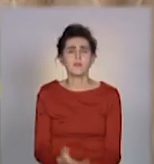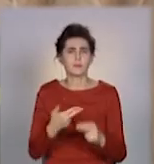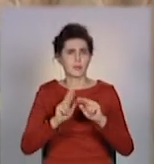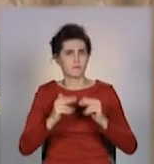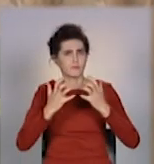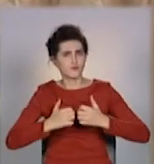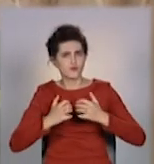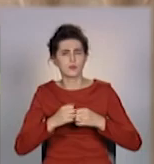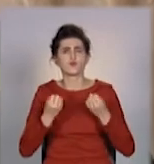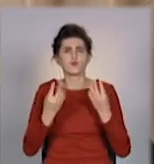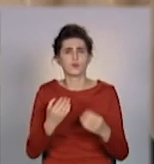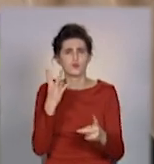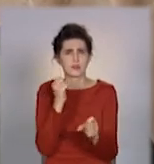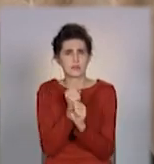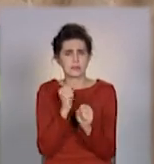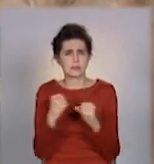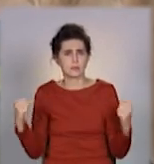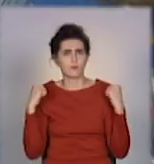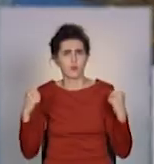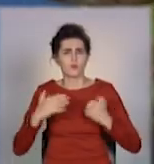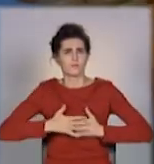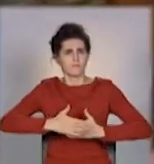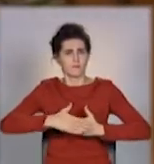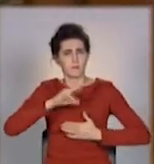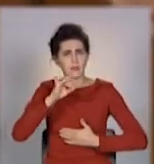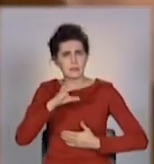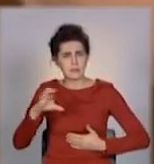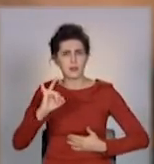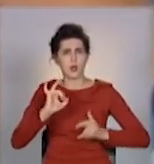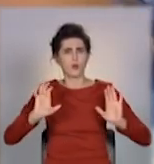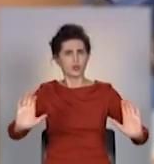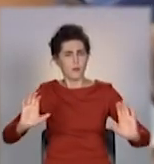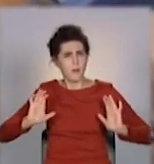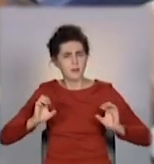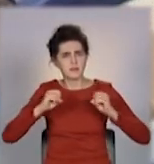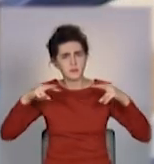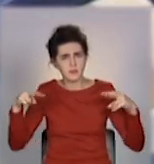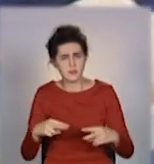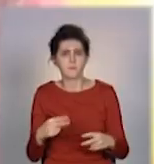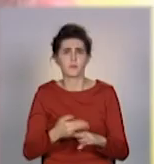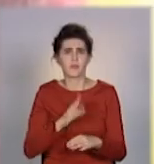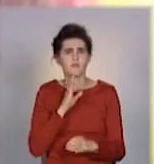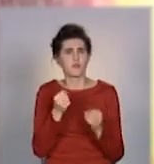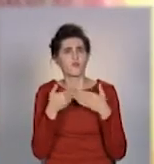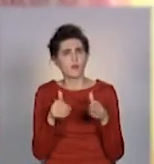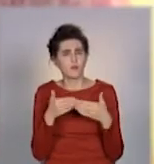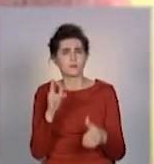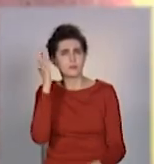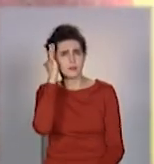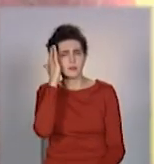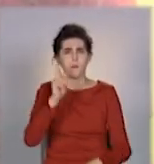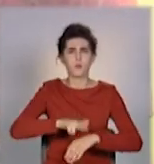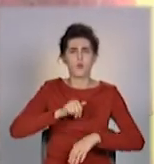молодий. Нужно було качати прес і віджимання. Цього року Карина Семенченко – випускниця. Хоче вступати до